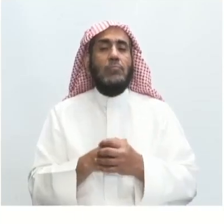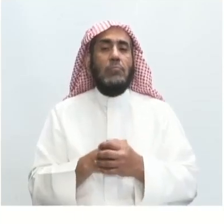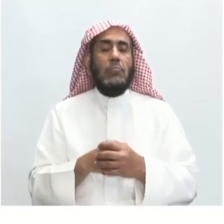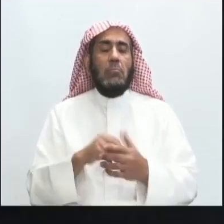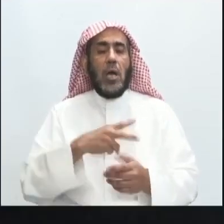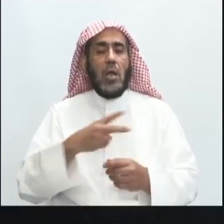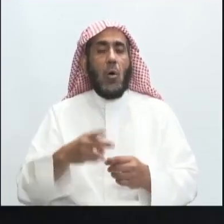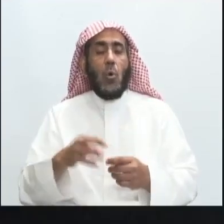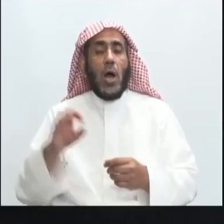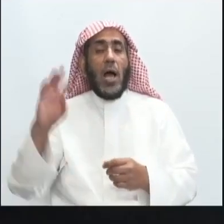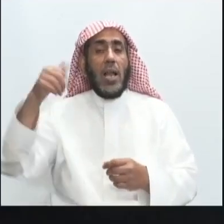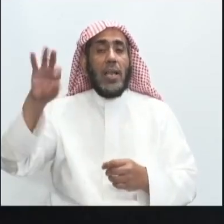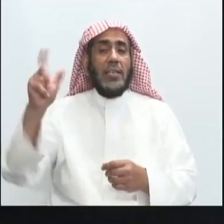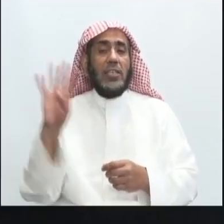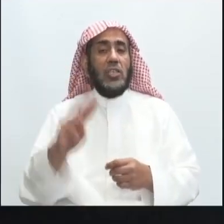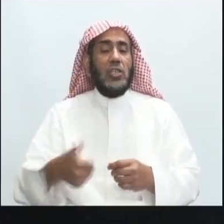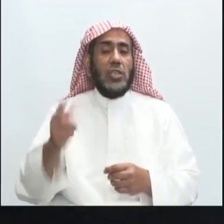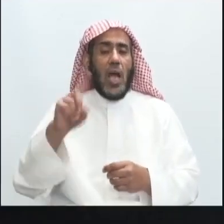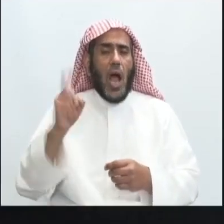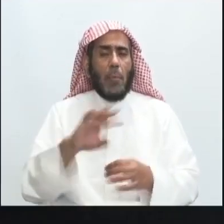ما نوع الانشاء